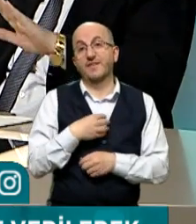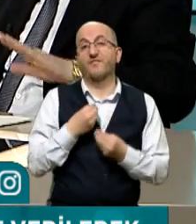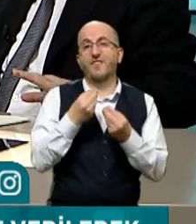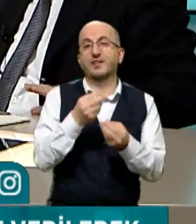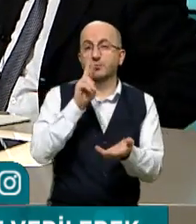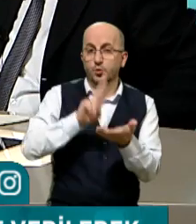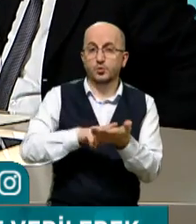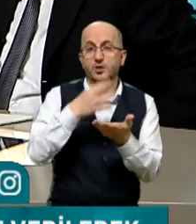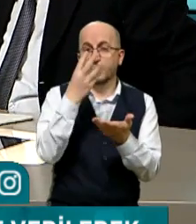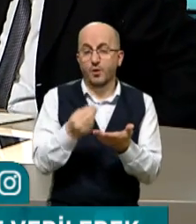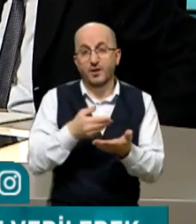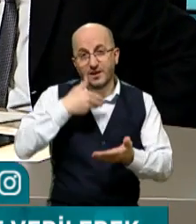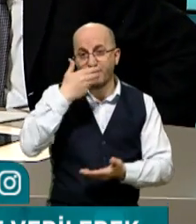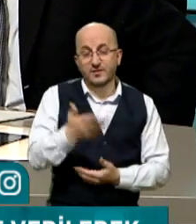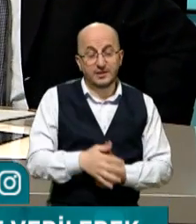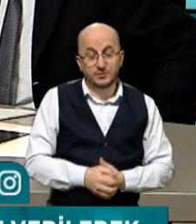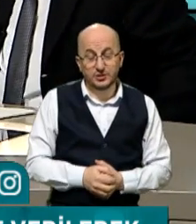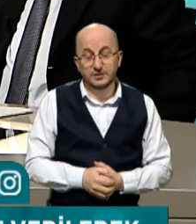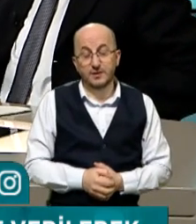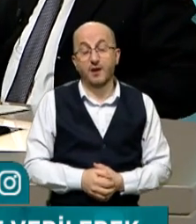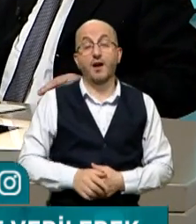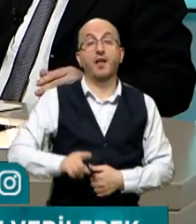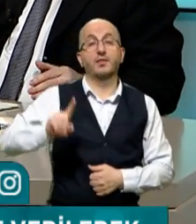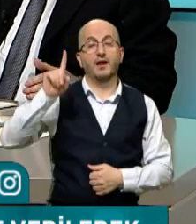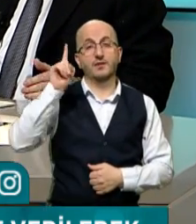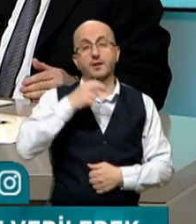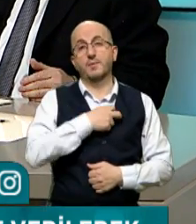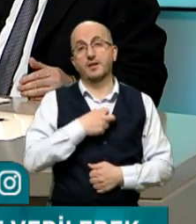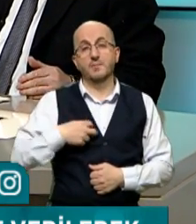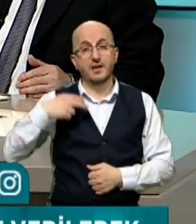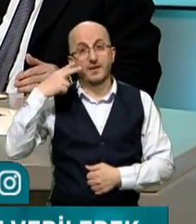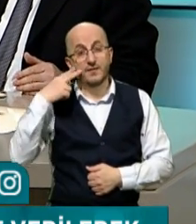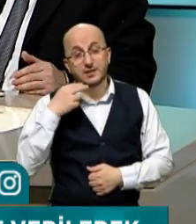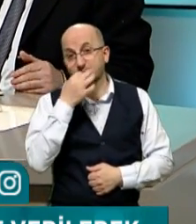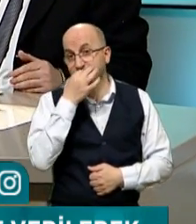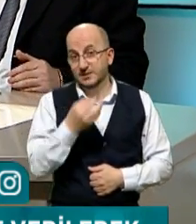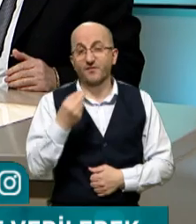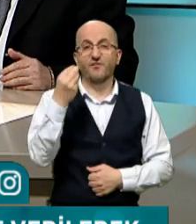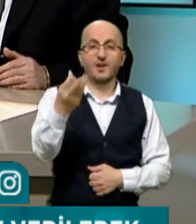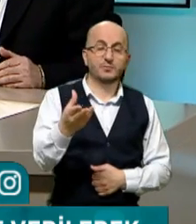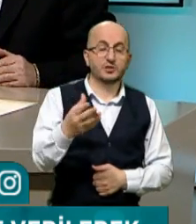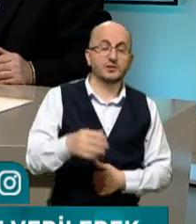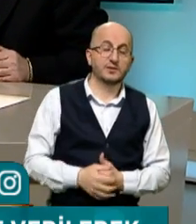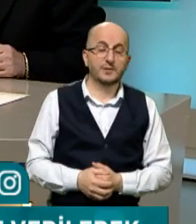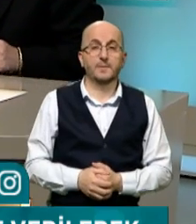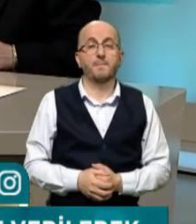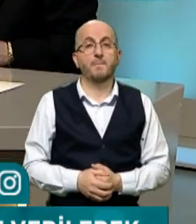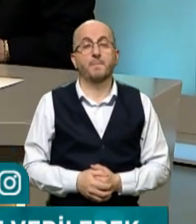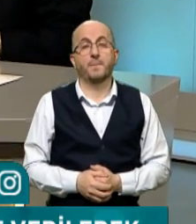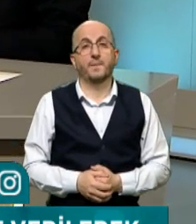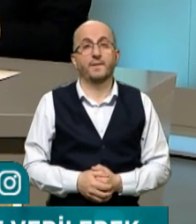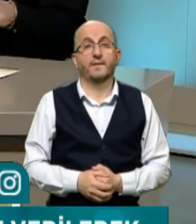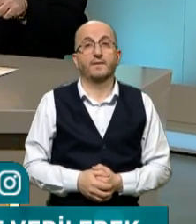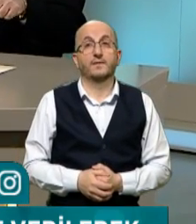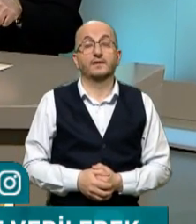bize ne yapmıştır? İfade etmişlerdir. Onun için diyorum Allah Teala Peygamber aleyhissalatü vesselam ruhsat vermiş. Çünkü içtihat yapılarak elde edilen bir hüküm